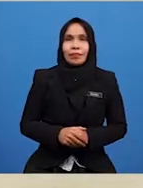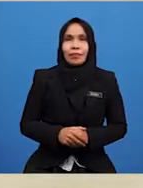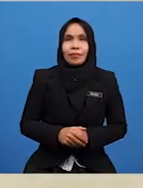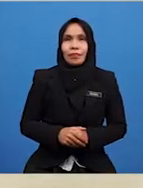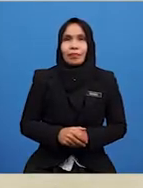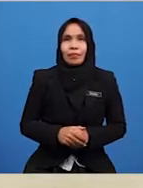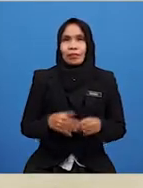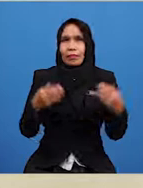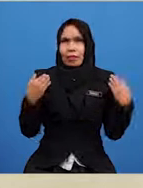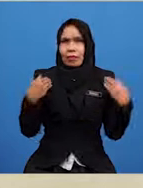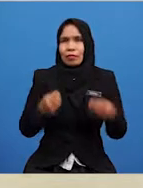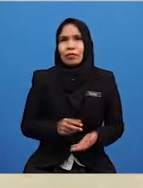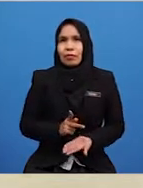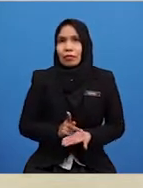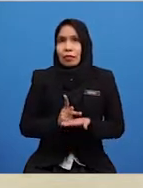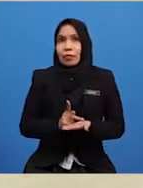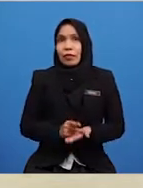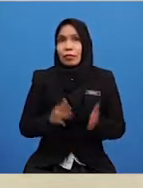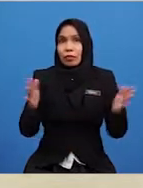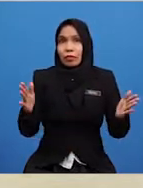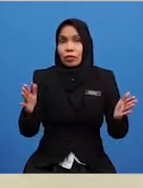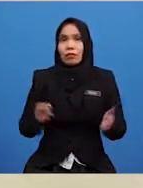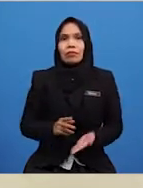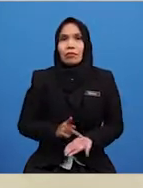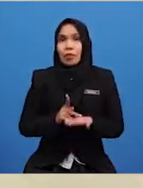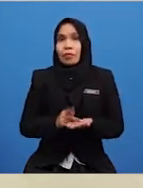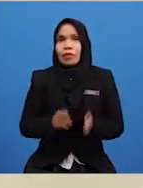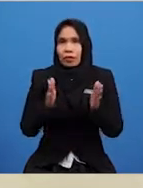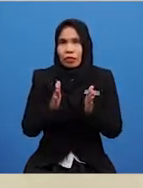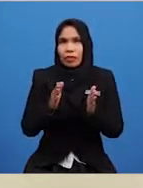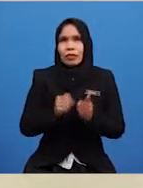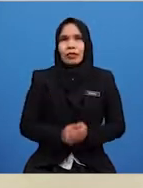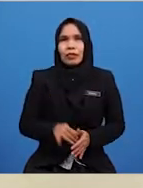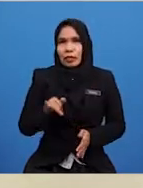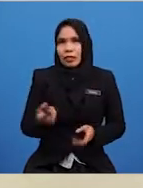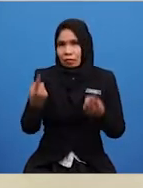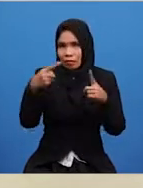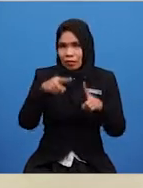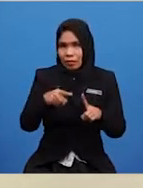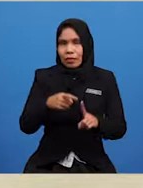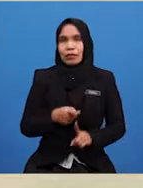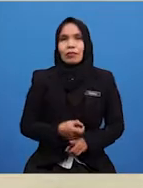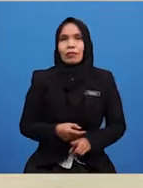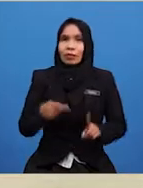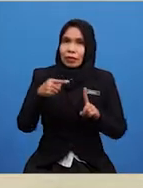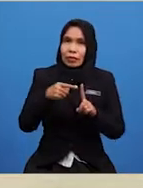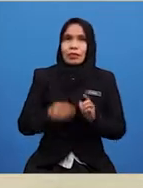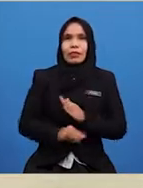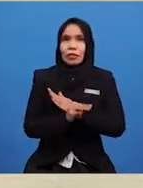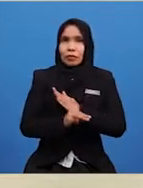kapal besar dan kapal kecil. Kapal kecil terdiri daripada perahu, sampan,